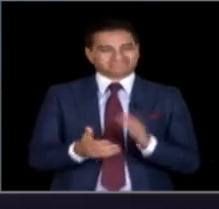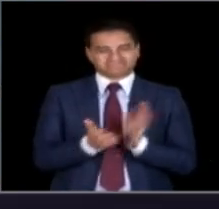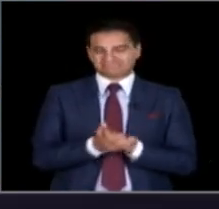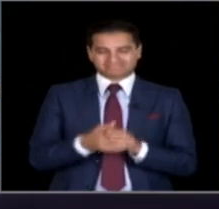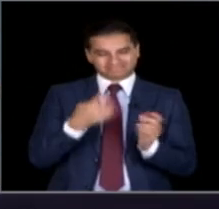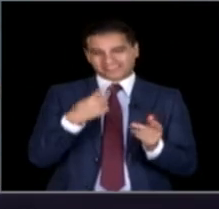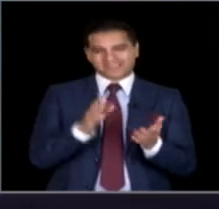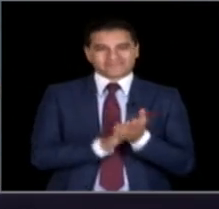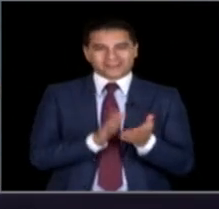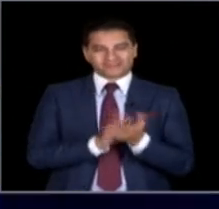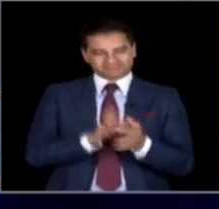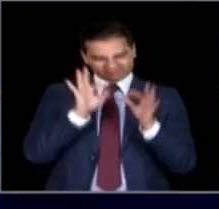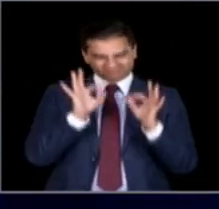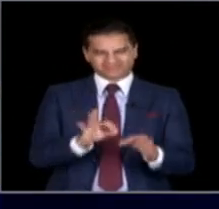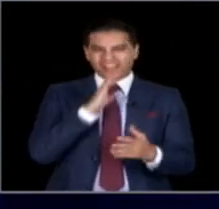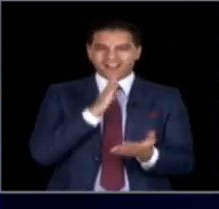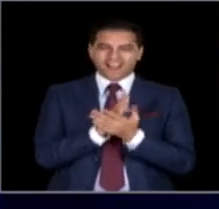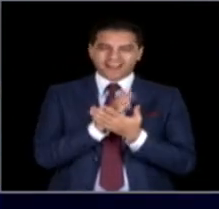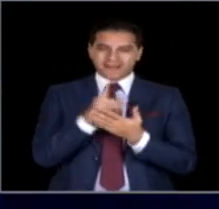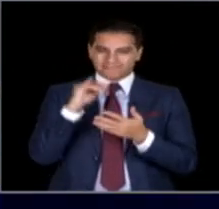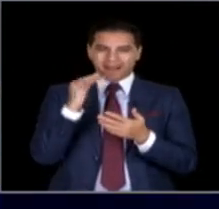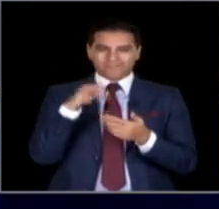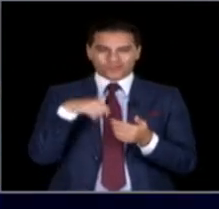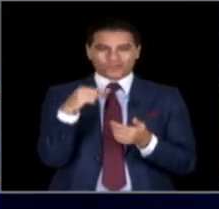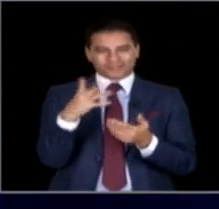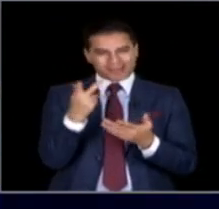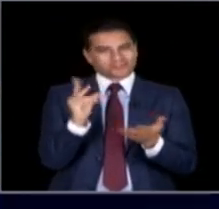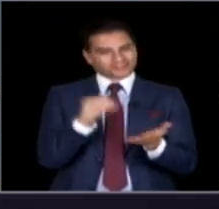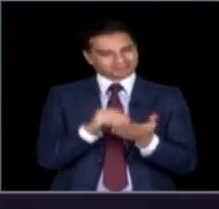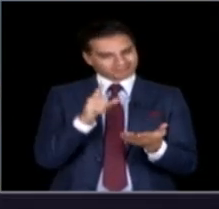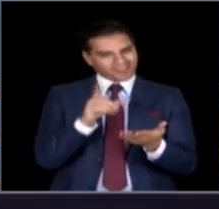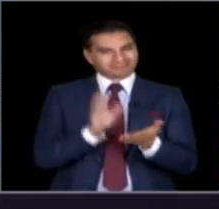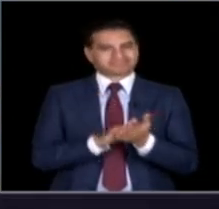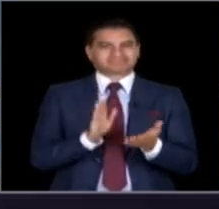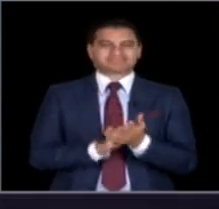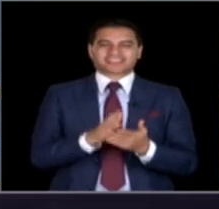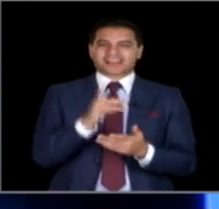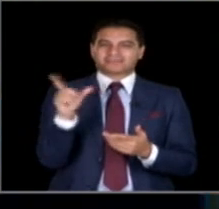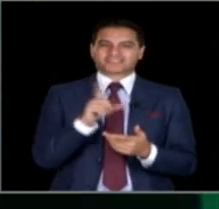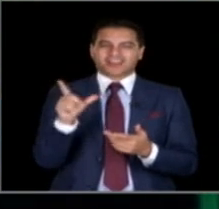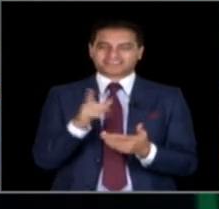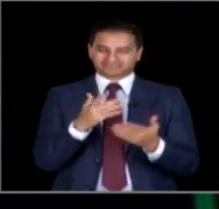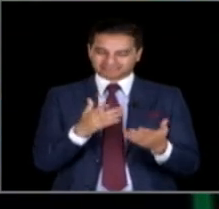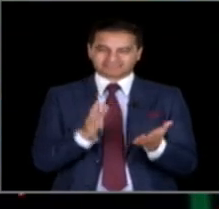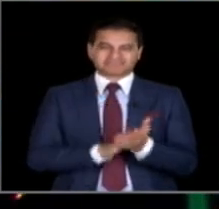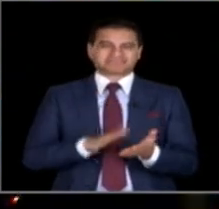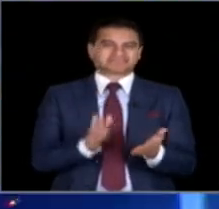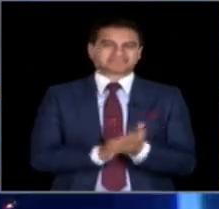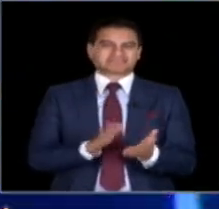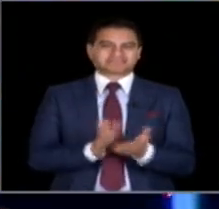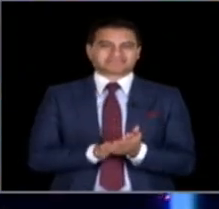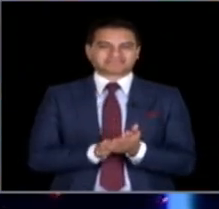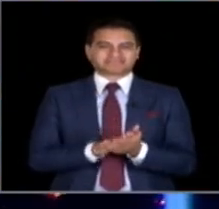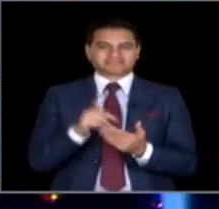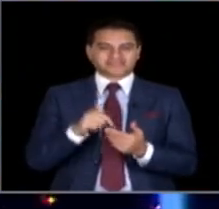برافو عليك. طبعا تستحق محمود ال20 نقطة، إجابة صحيحة. طول